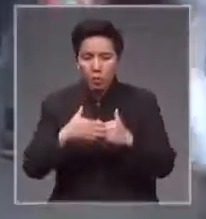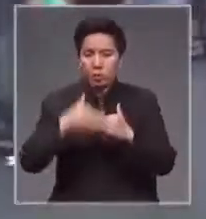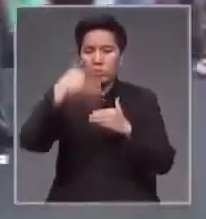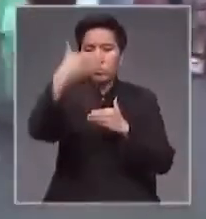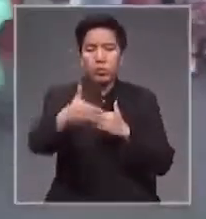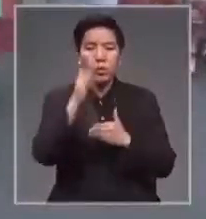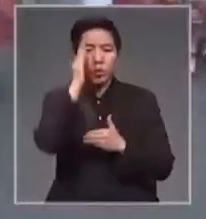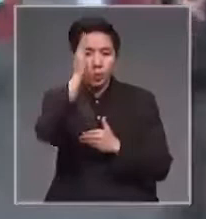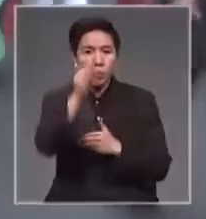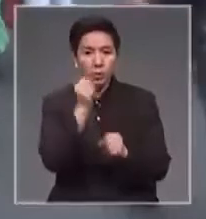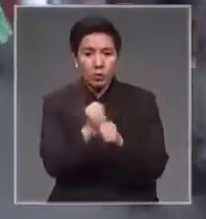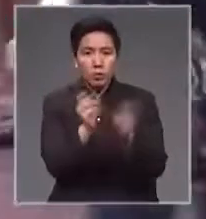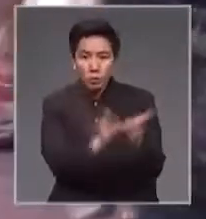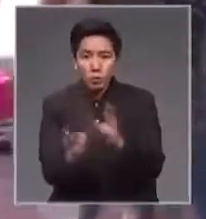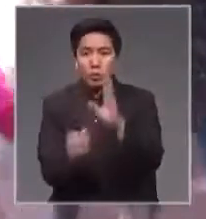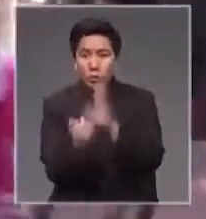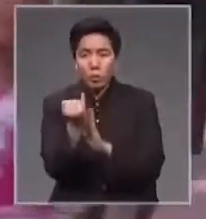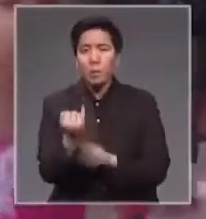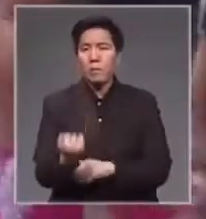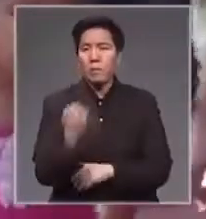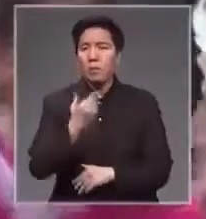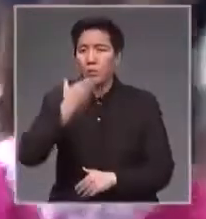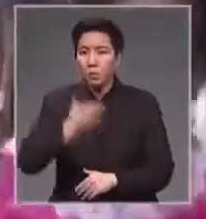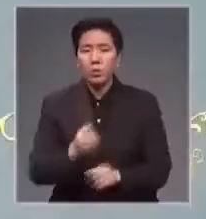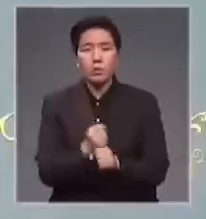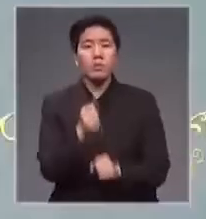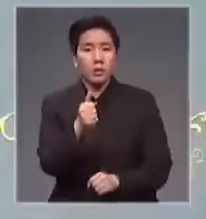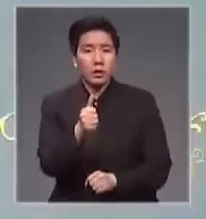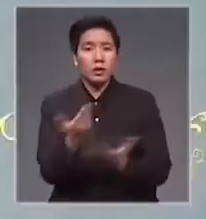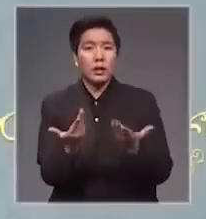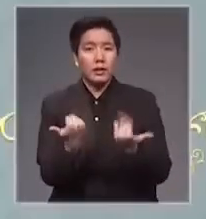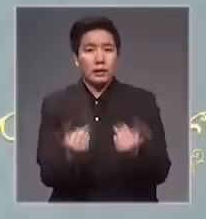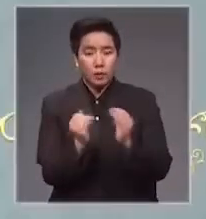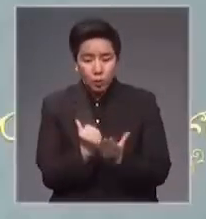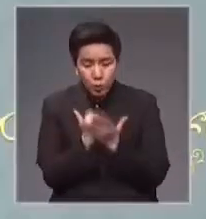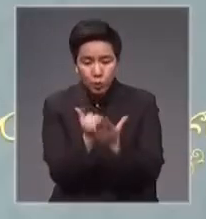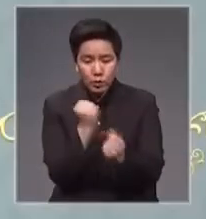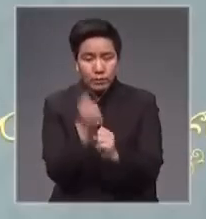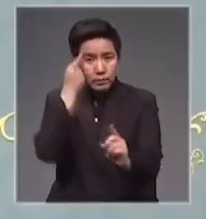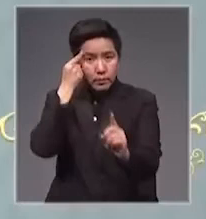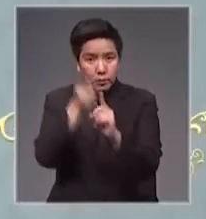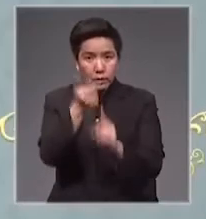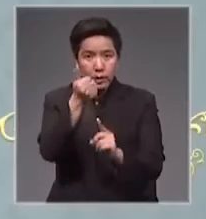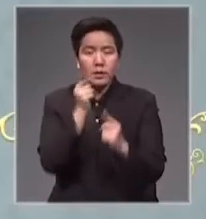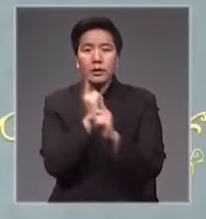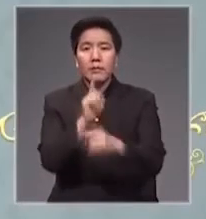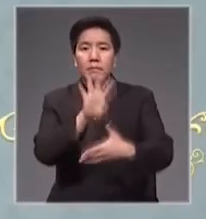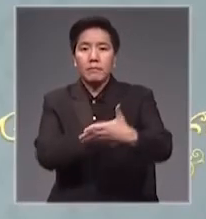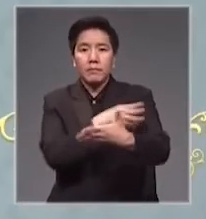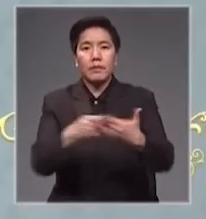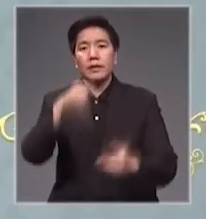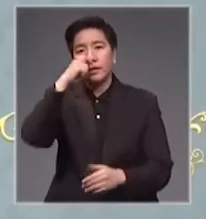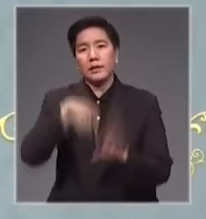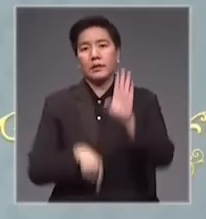ำในสิ่งที่ถูกต้องมั่นคงและยั่งยืนดีกว่าไหมครับสิ่งที่จะช่วยให้เราบรรลุความสำเร็จตามนโยบาย Thailand 4.0